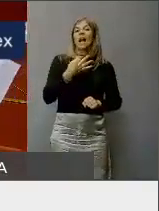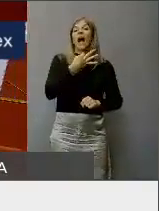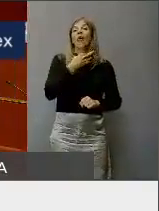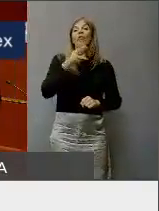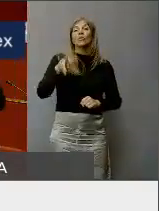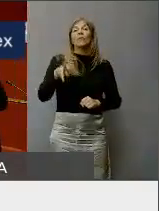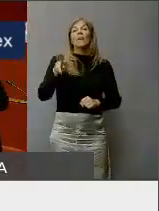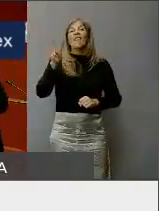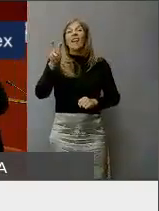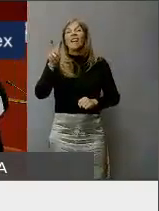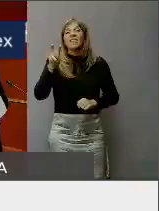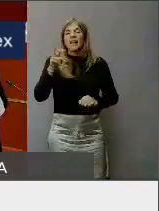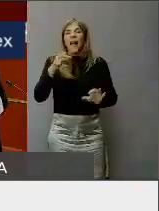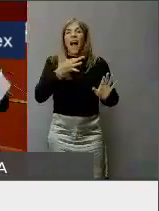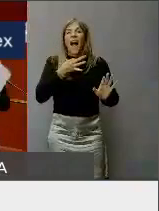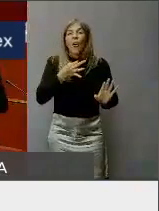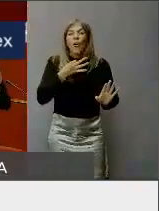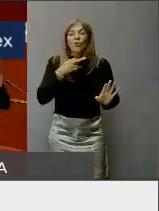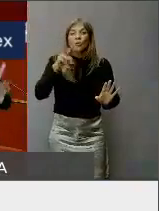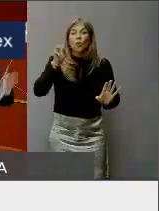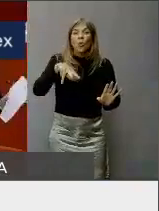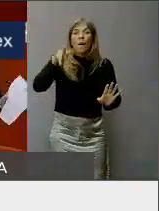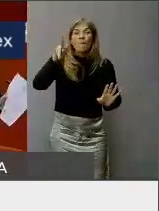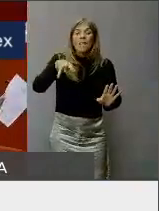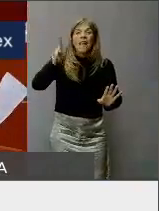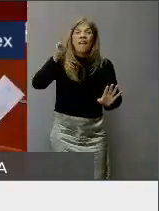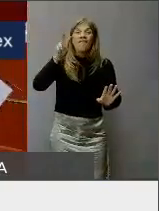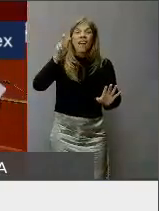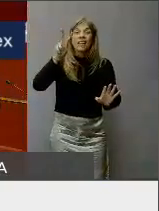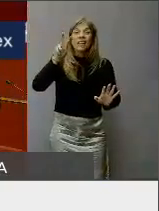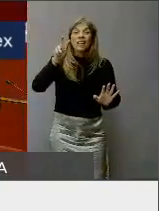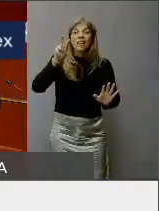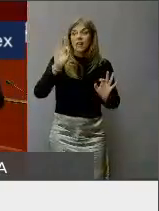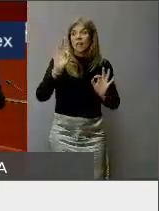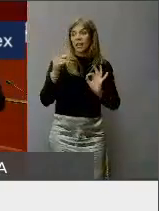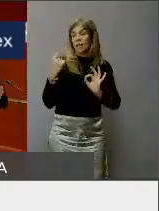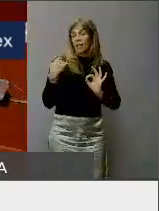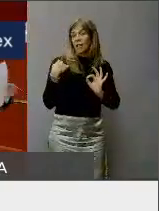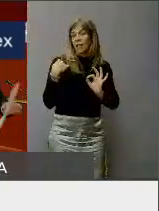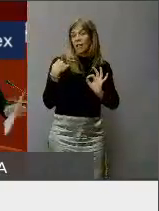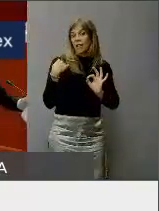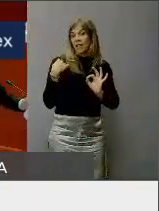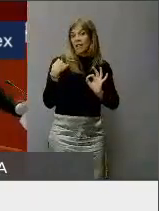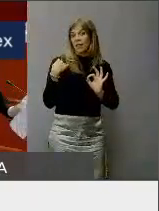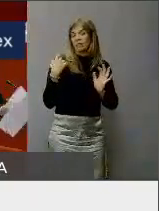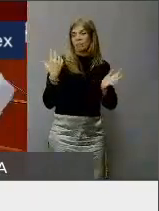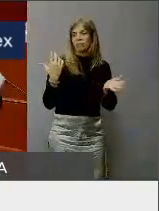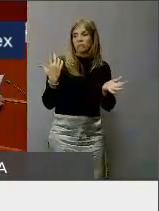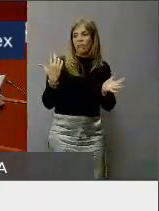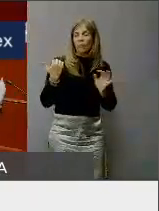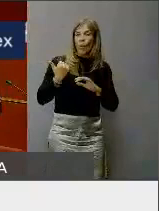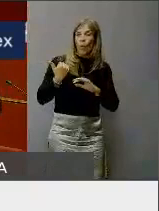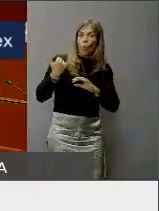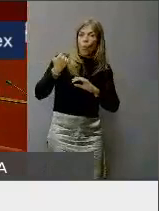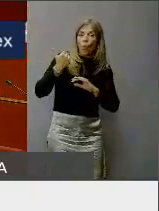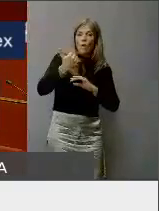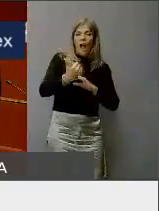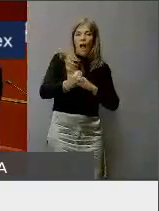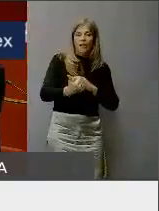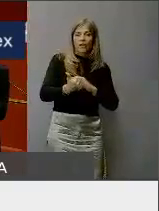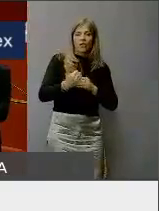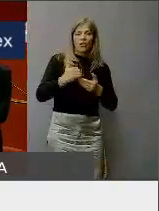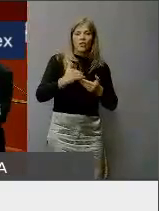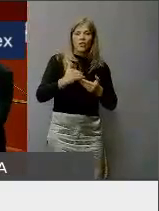agosto 2020 agosto 2020 ecco quindi dopo un anno di a vita di quest'associazione